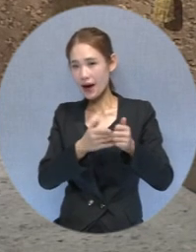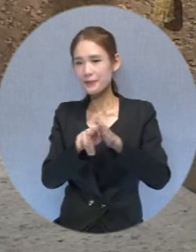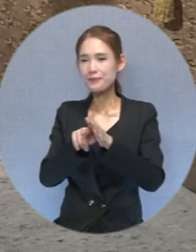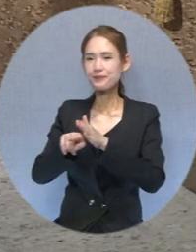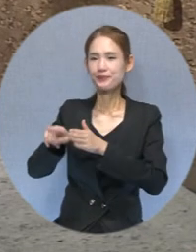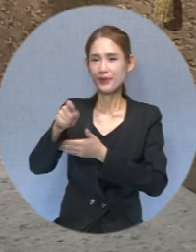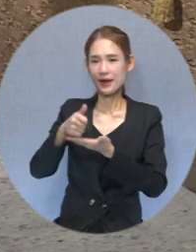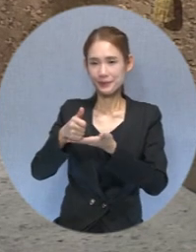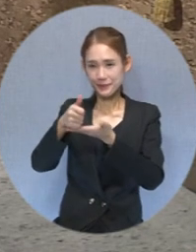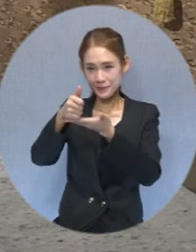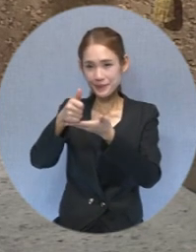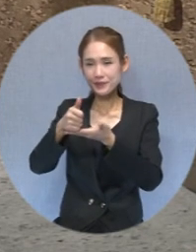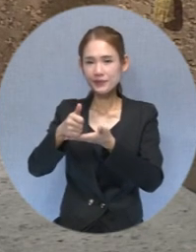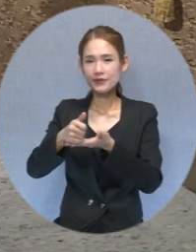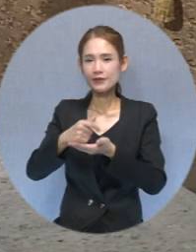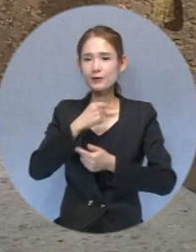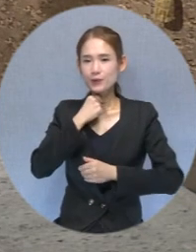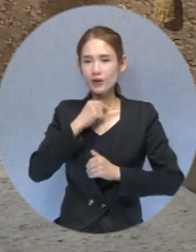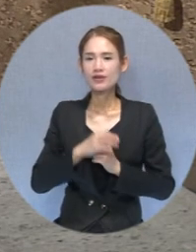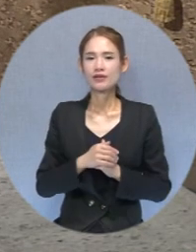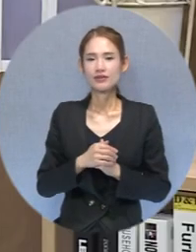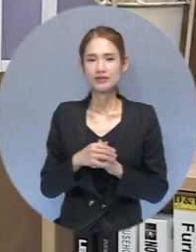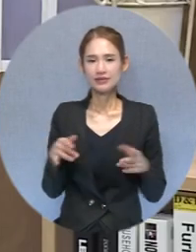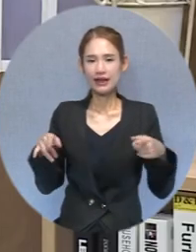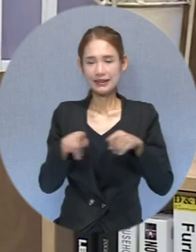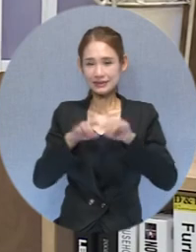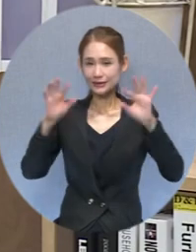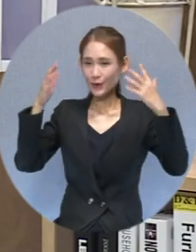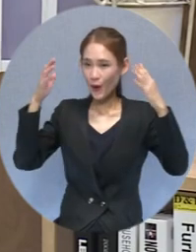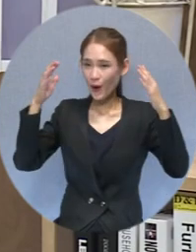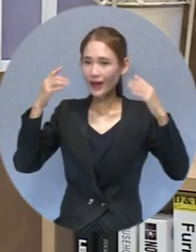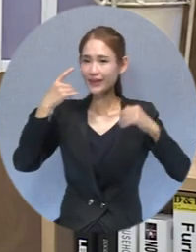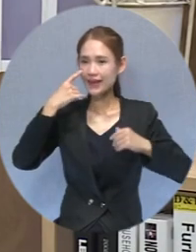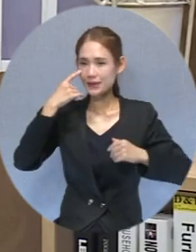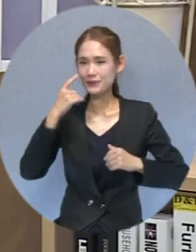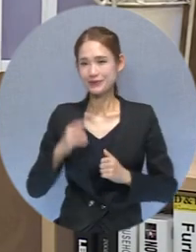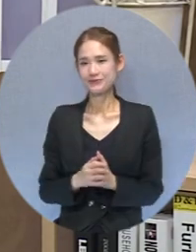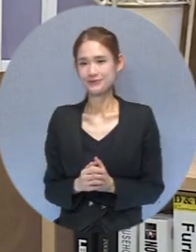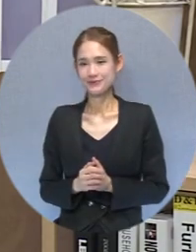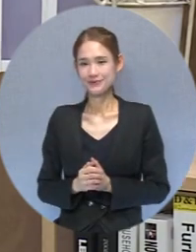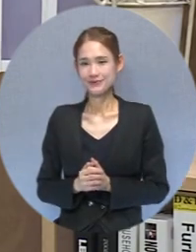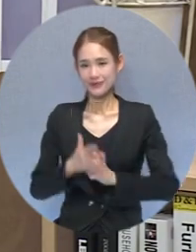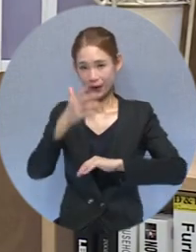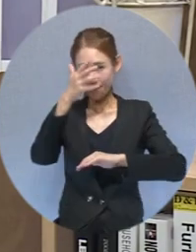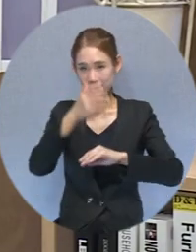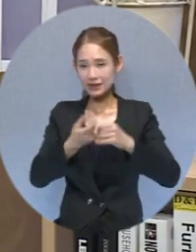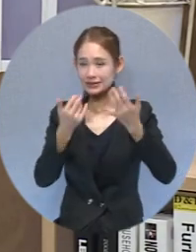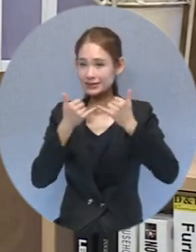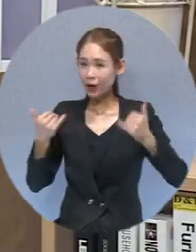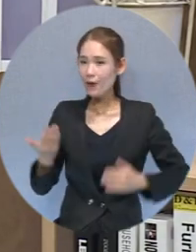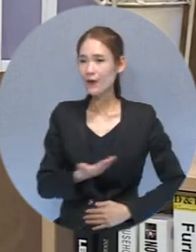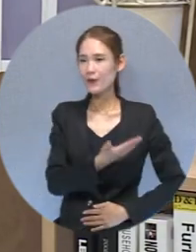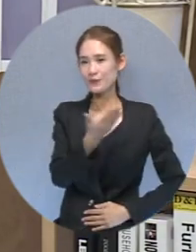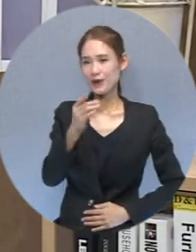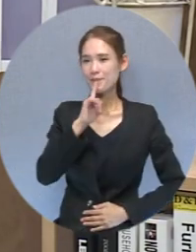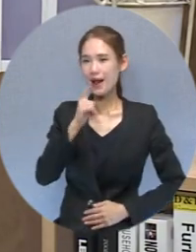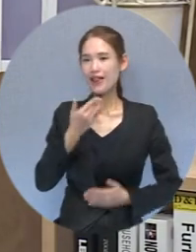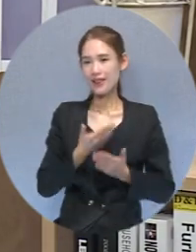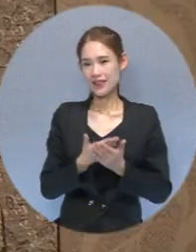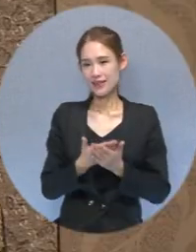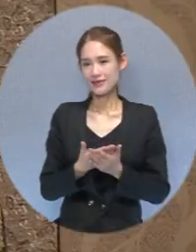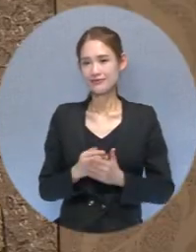앞장서 주시기를 저희도 소망하면서 네. 또 같이 함께 응원하도록 감사합니다. 하겠습니다. 네, 그럼 마지막으로 시청자분들께 한 말씀